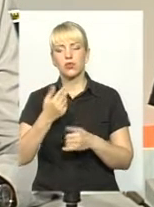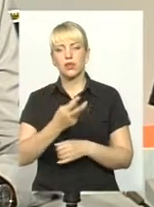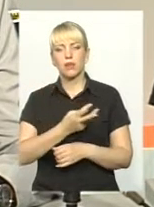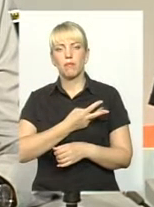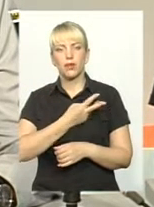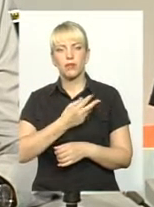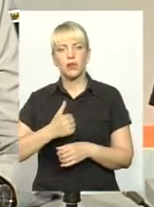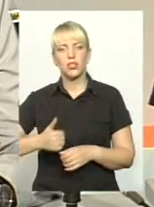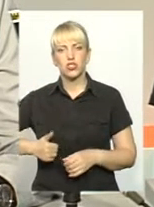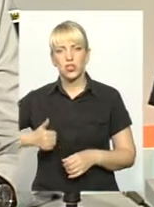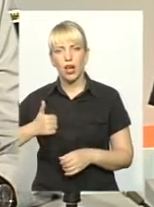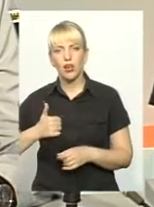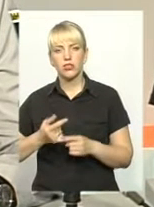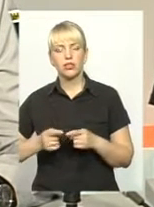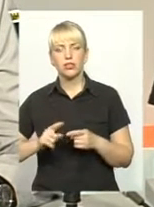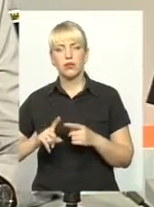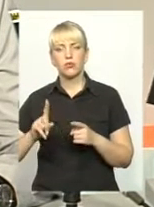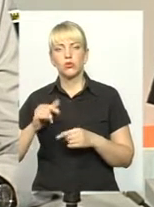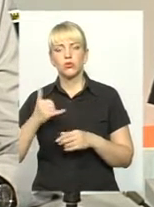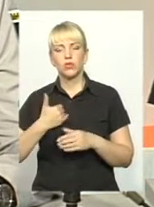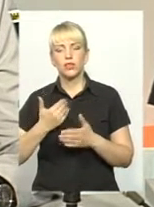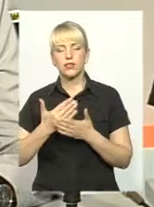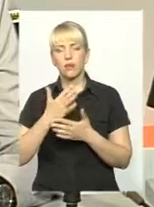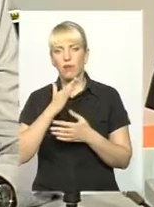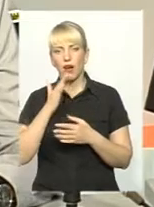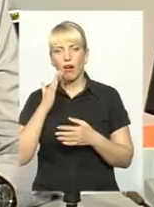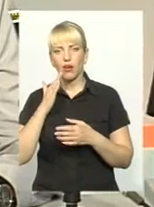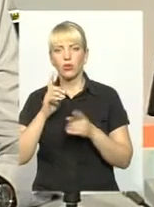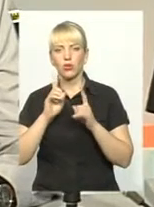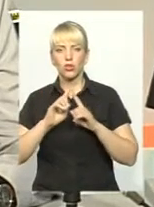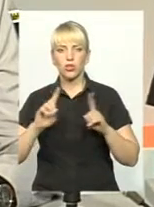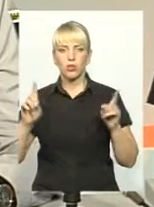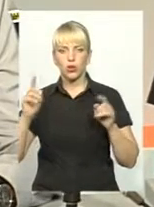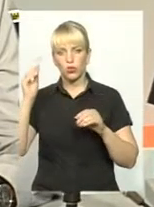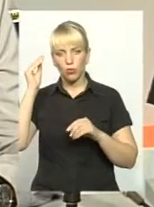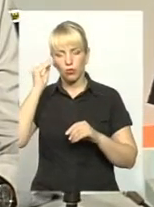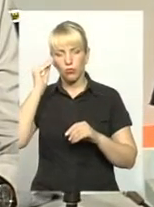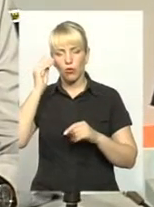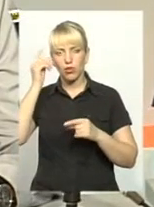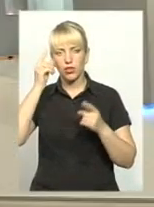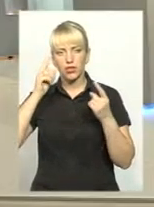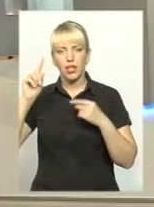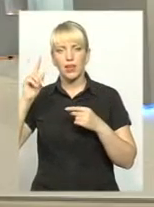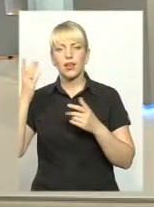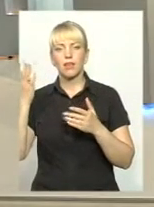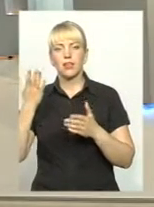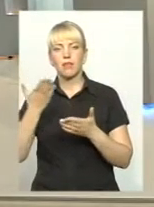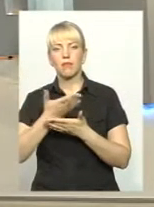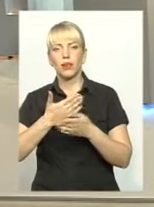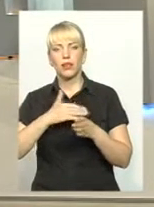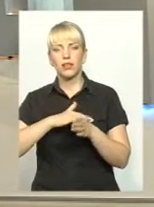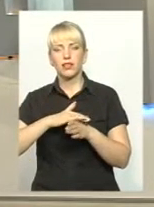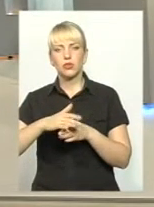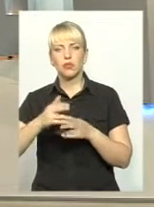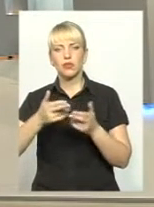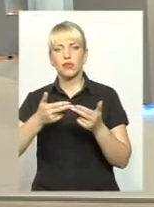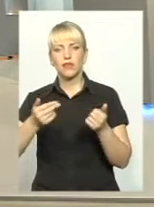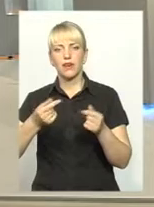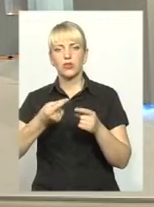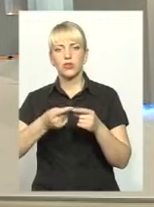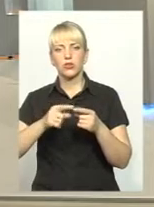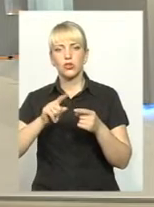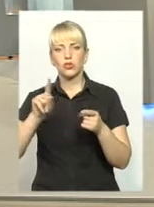в нас є багато креативних думок і ідей, які ми реалізовуємо. Підтвердженням цього є створення